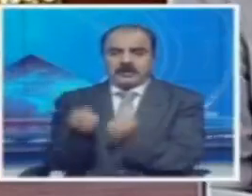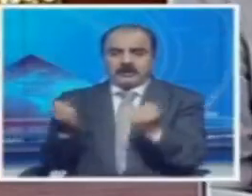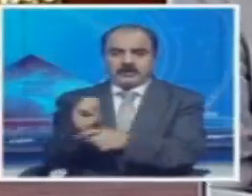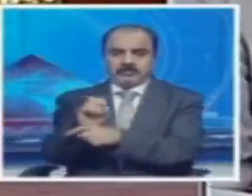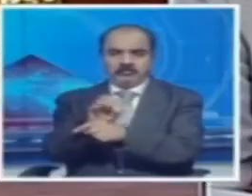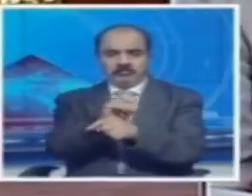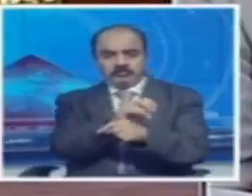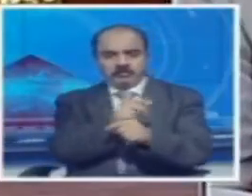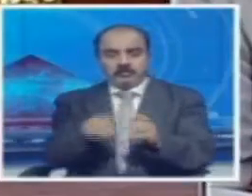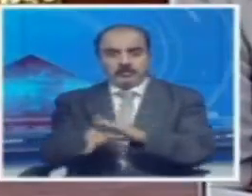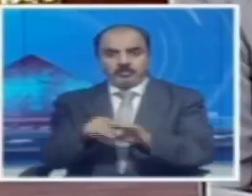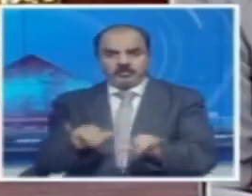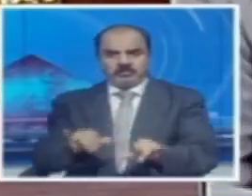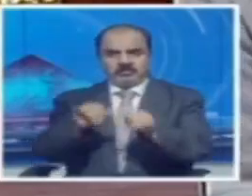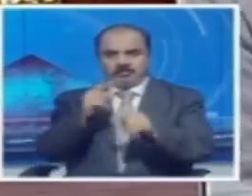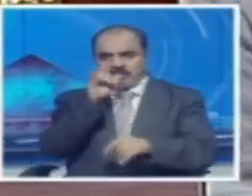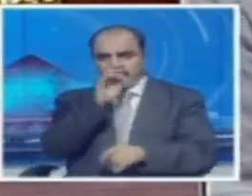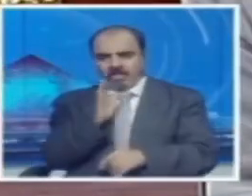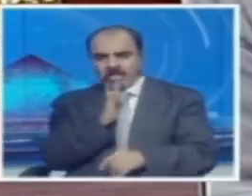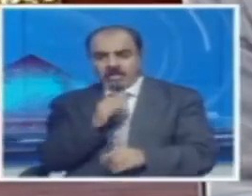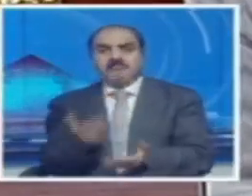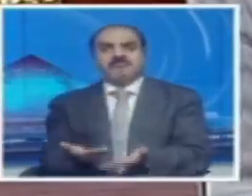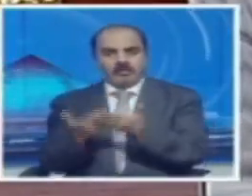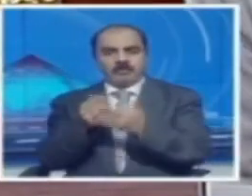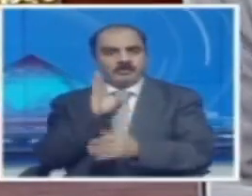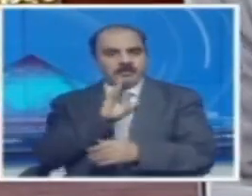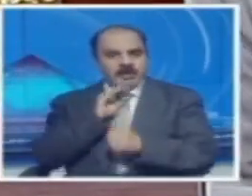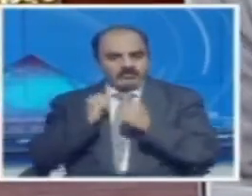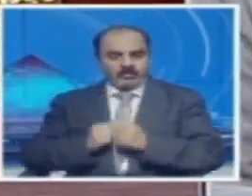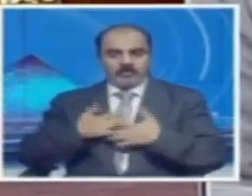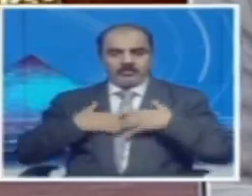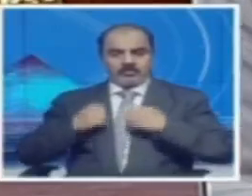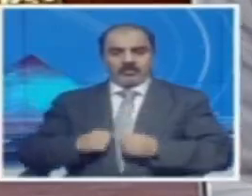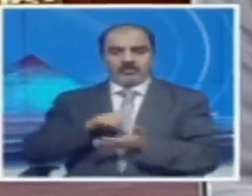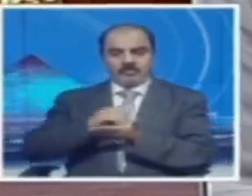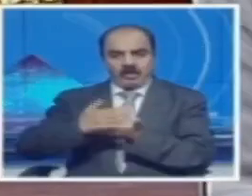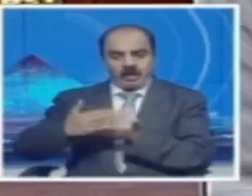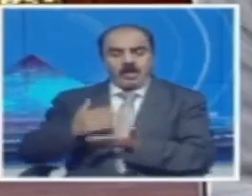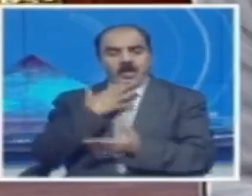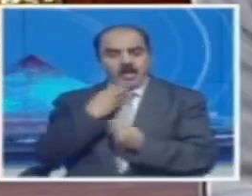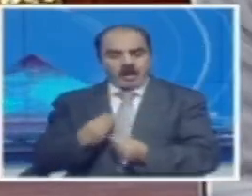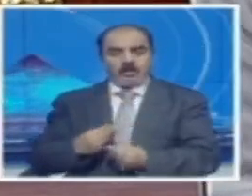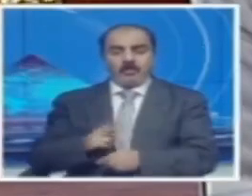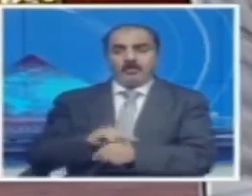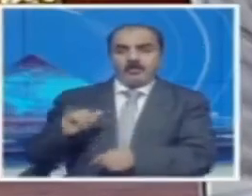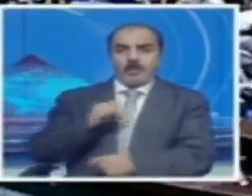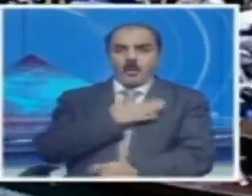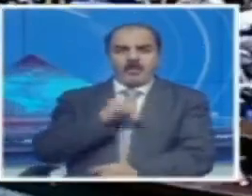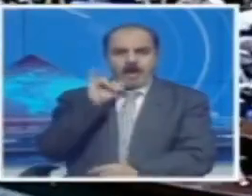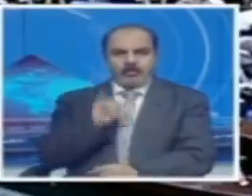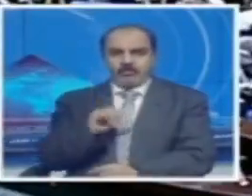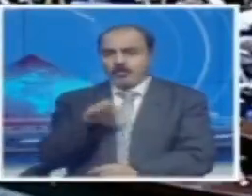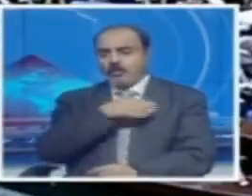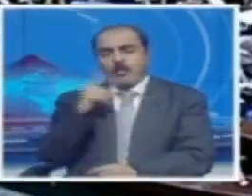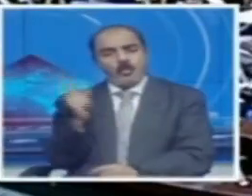وتنفيذ مشروعات ومبادرات تنموية كبرى في قطاعات التعليم والصحة والإسكان والمرافق. وفي هذا الإطار تهتم الدولة بكافة